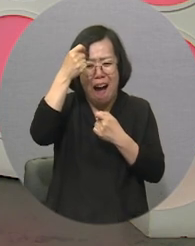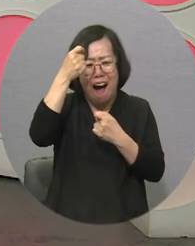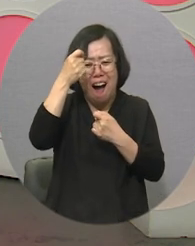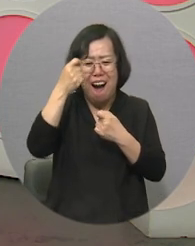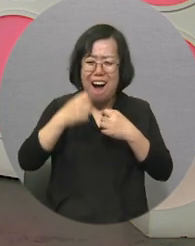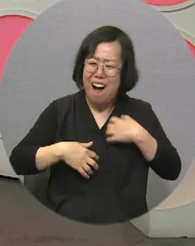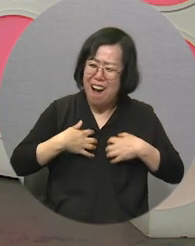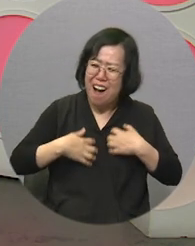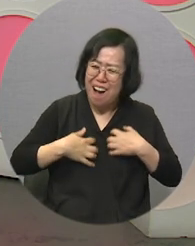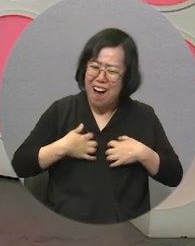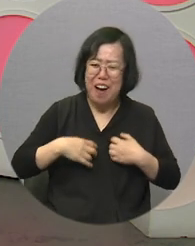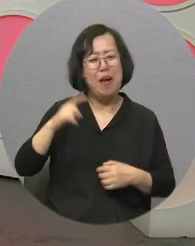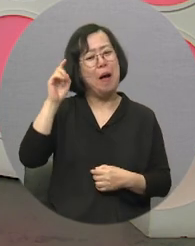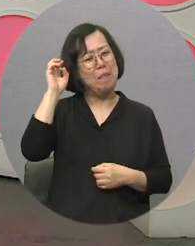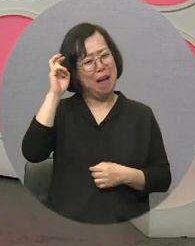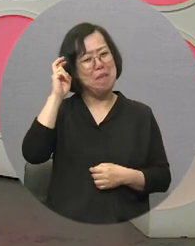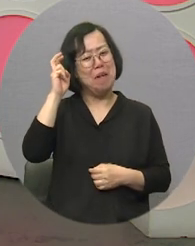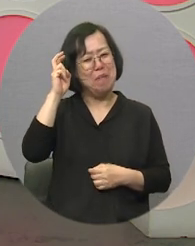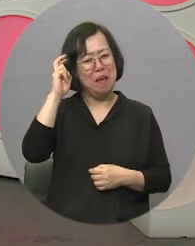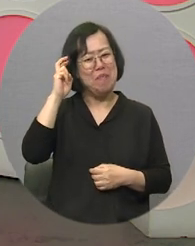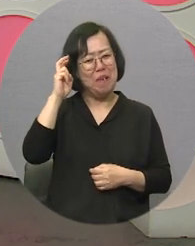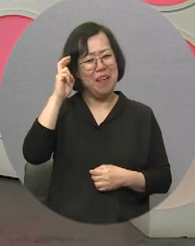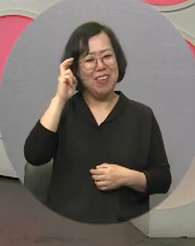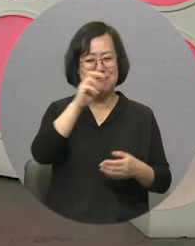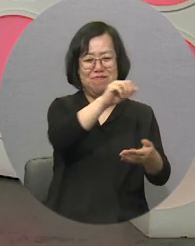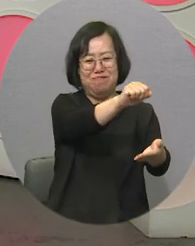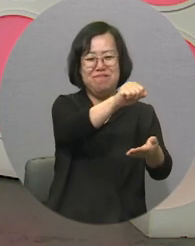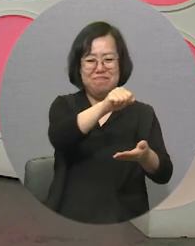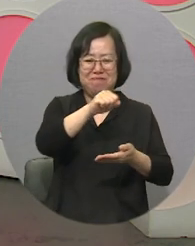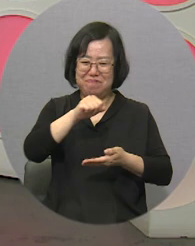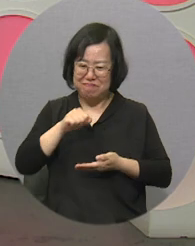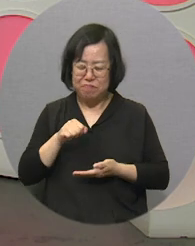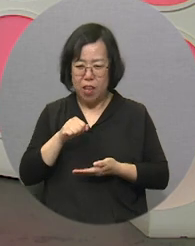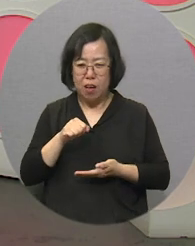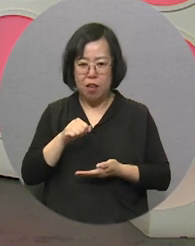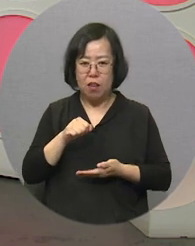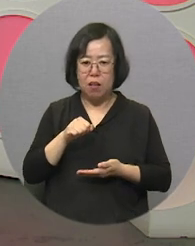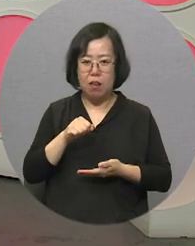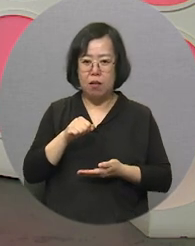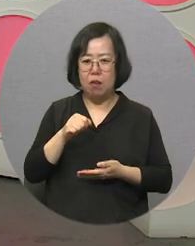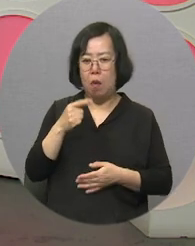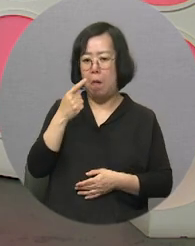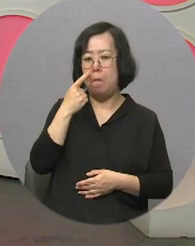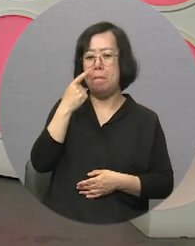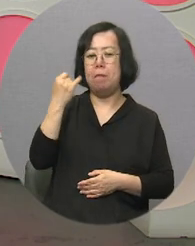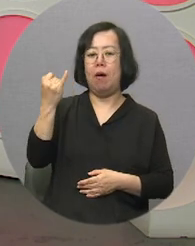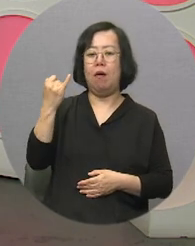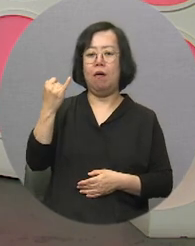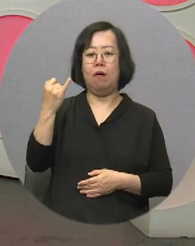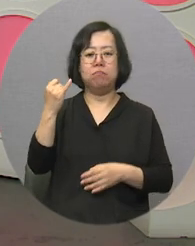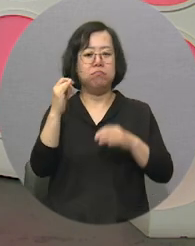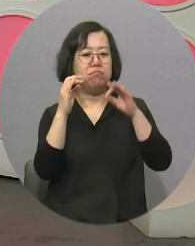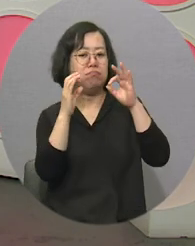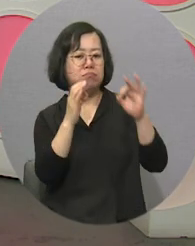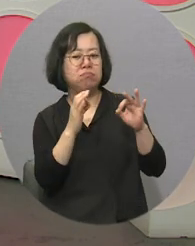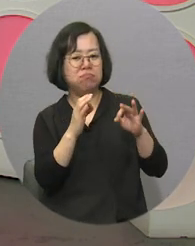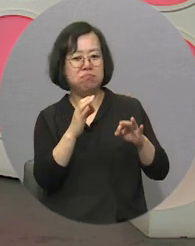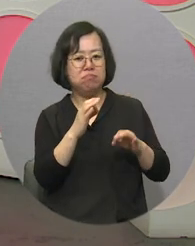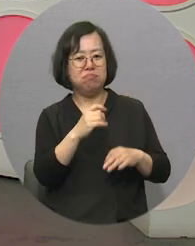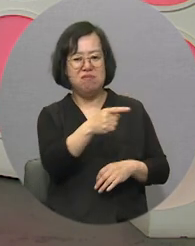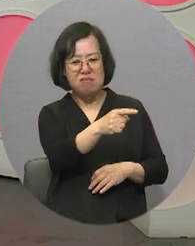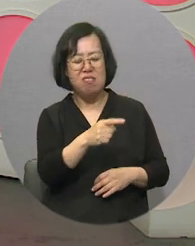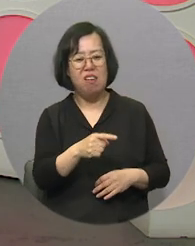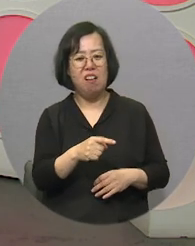웃음이 났습니다. 너무 즐거웠고요. 자, 그런데 집에 오자마자 엄마 반응이요, 제 기대와는